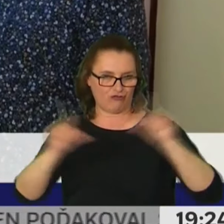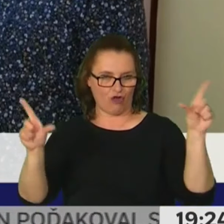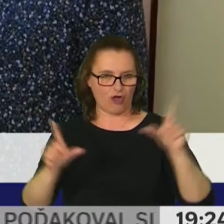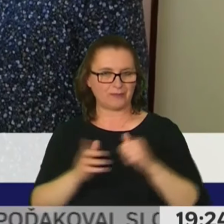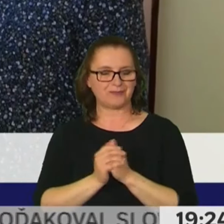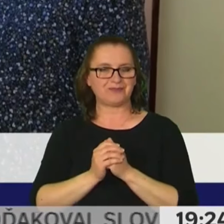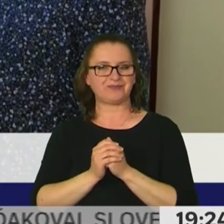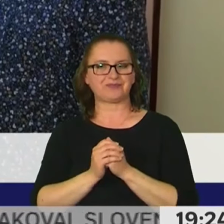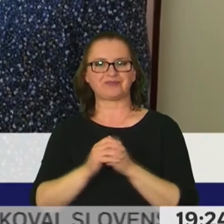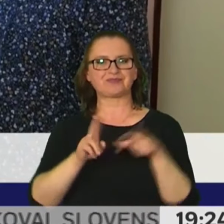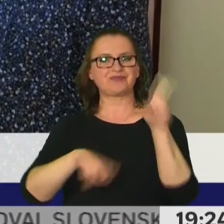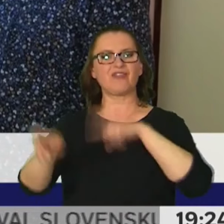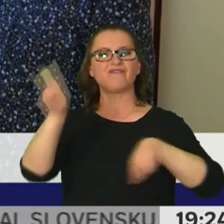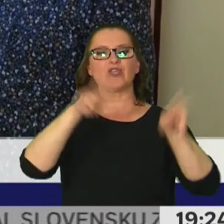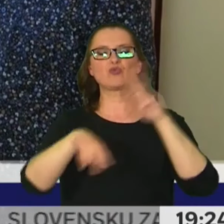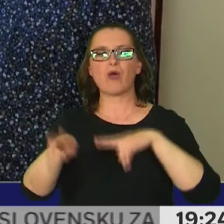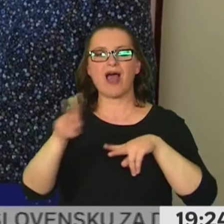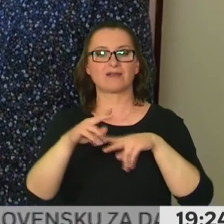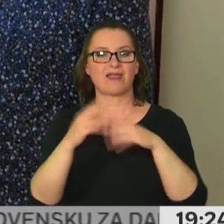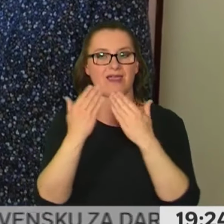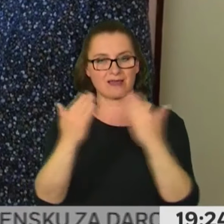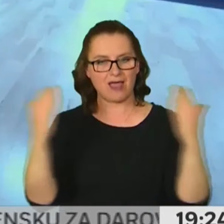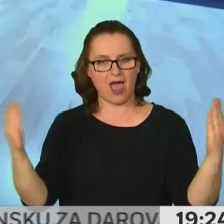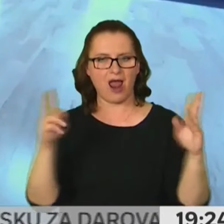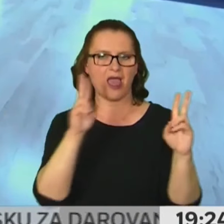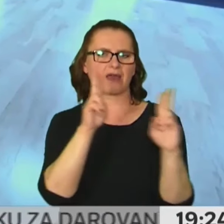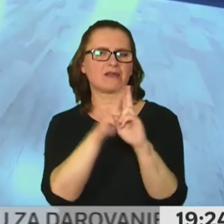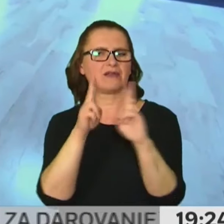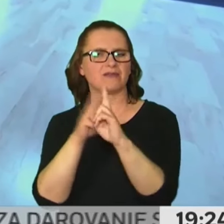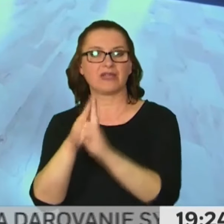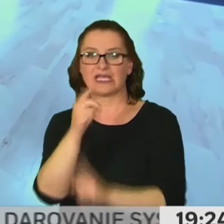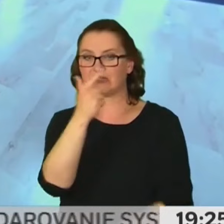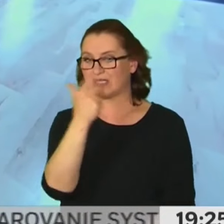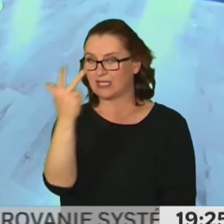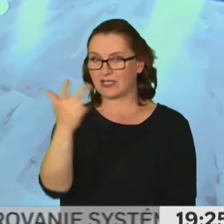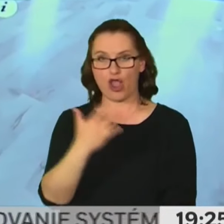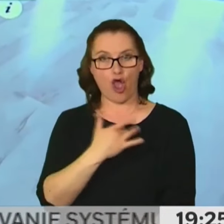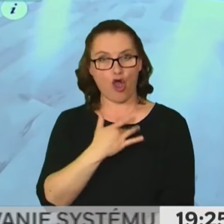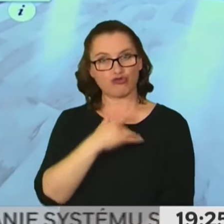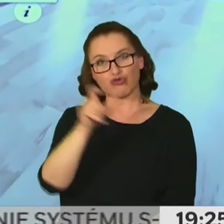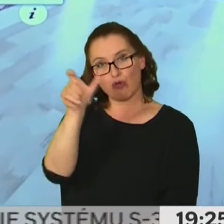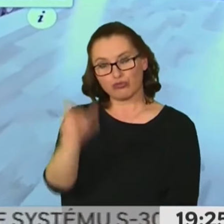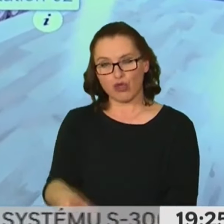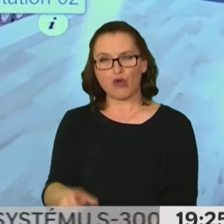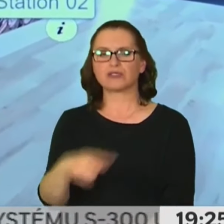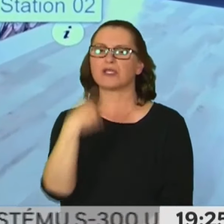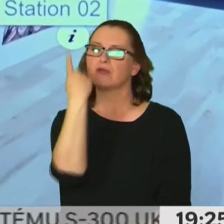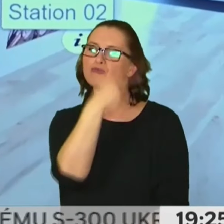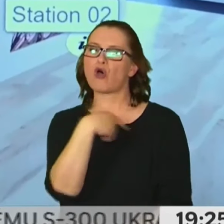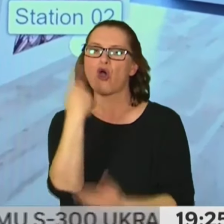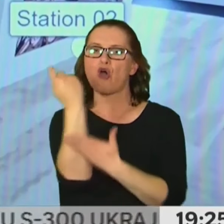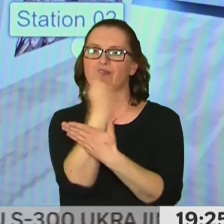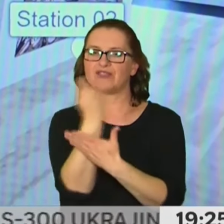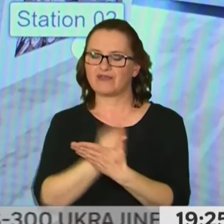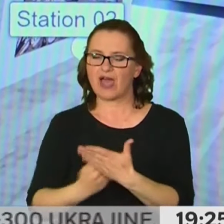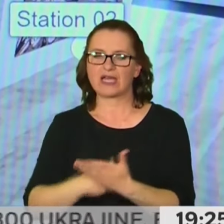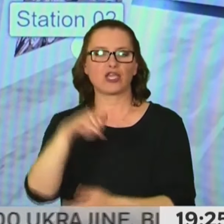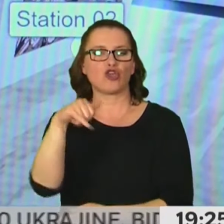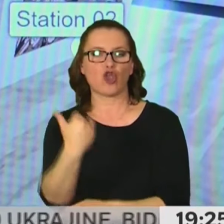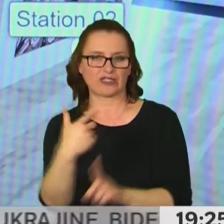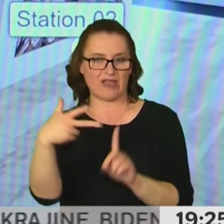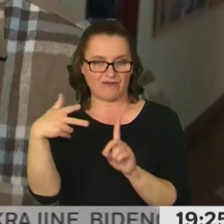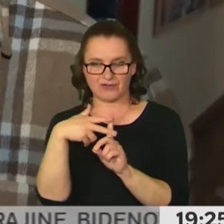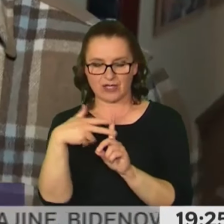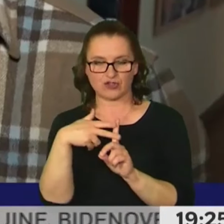Vo virtuálnej galérii sa záujemca zoznámi s 23 osobnosťami. Portréty namaľoval výtvarník Jozef Fečo.